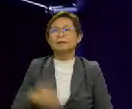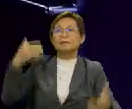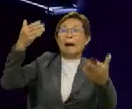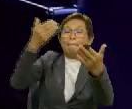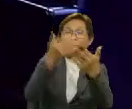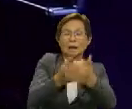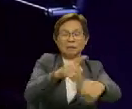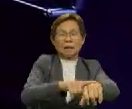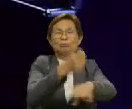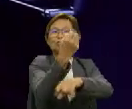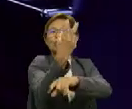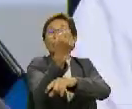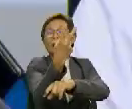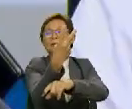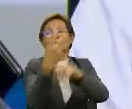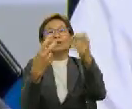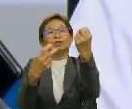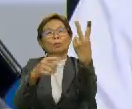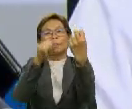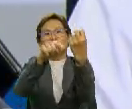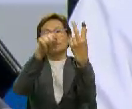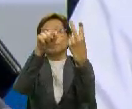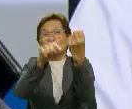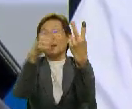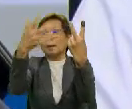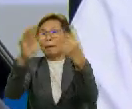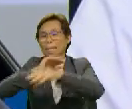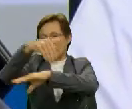Sehingga jam 12.15 tengah malam